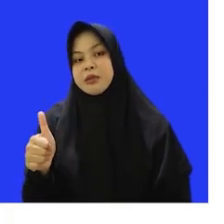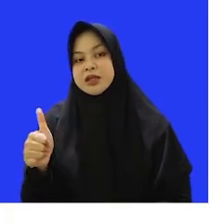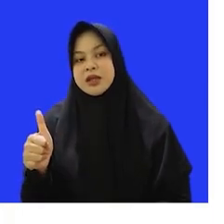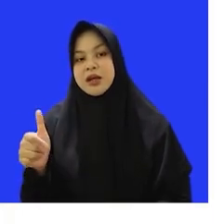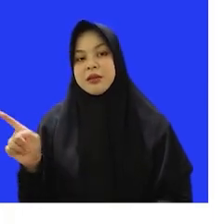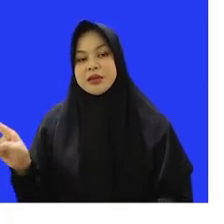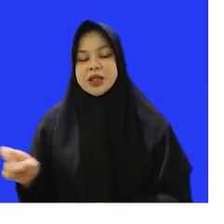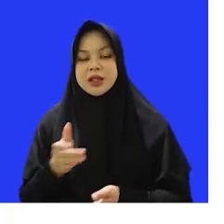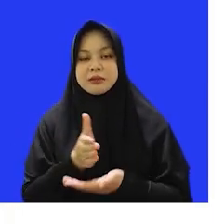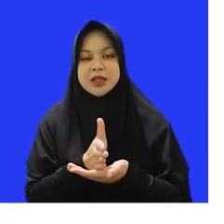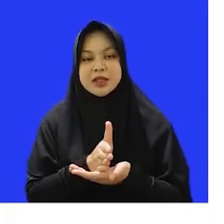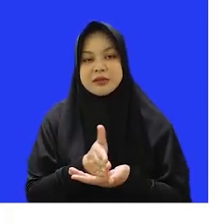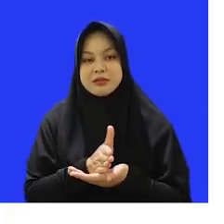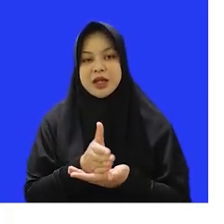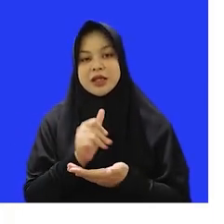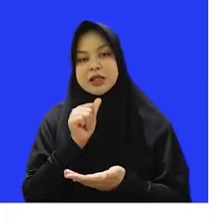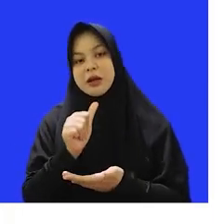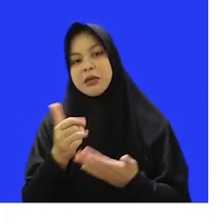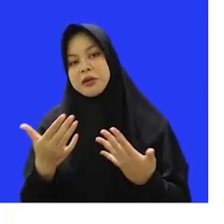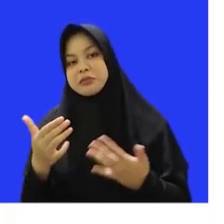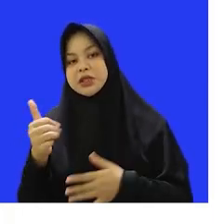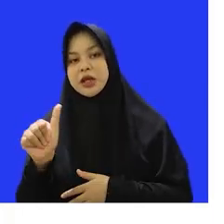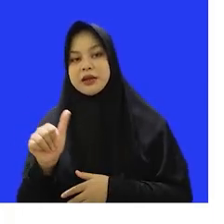Siapa saja yang bisa menjadi penerjemah?